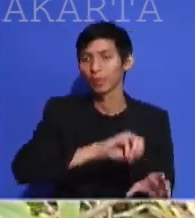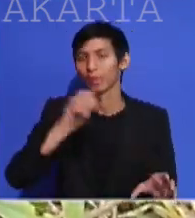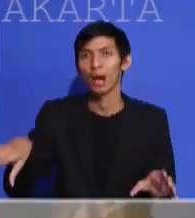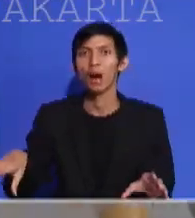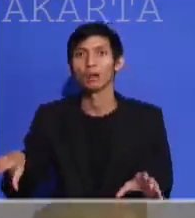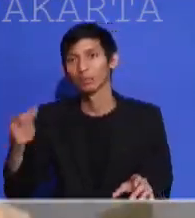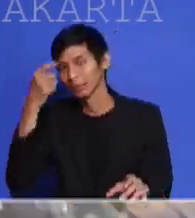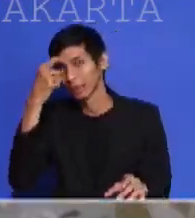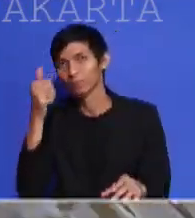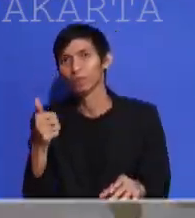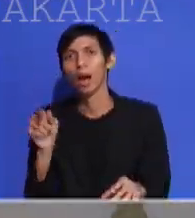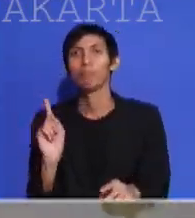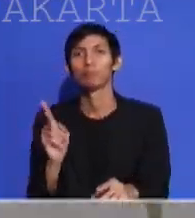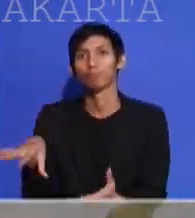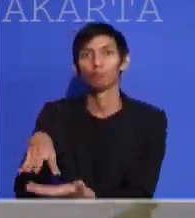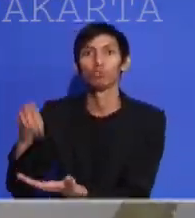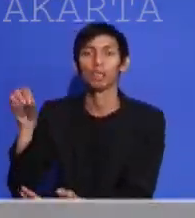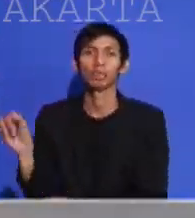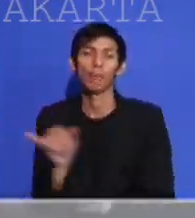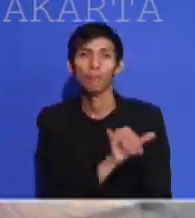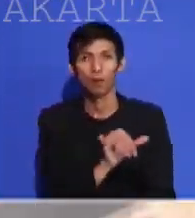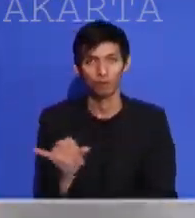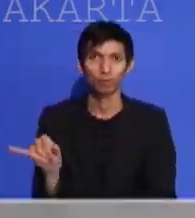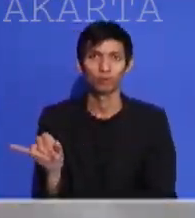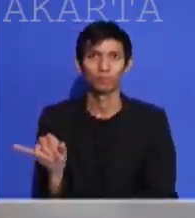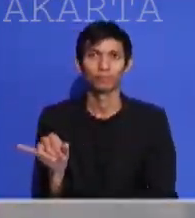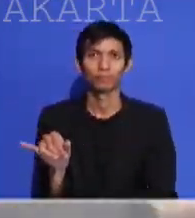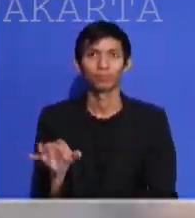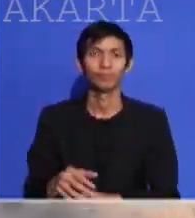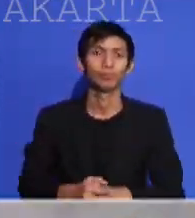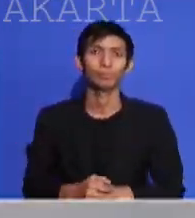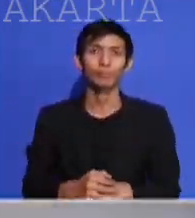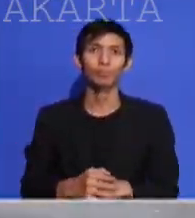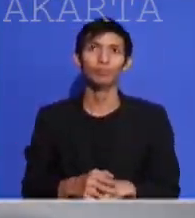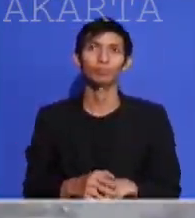sami saking lepen inggil. Mekaten Henry Saputra lan Abdul Rohim Asung, Palapuran.